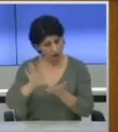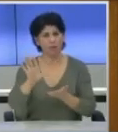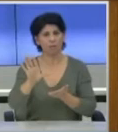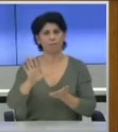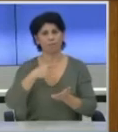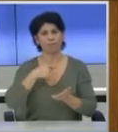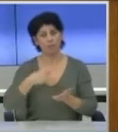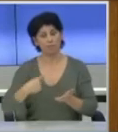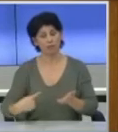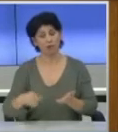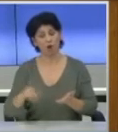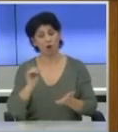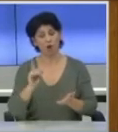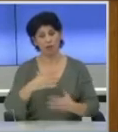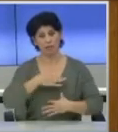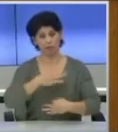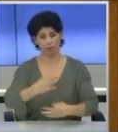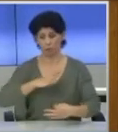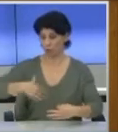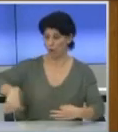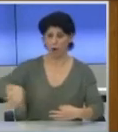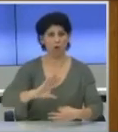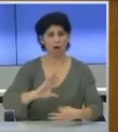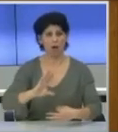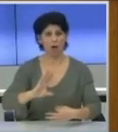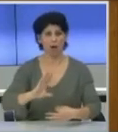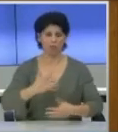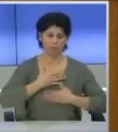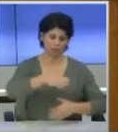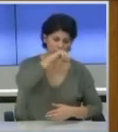οποίος συμπεριφέρθηκε όχι ως αντιπρόσωπος του λαού, αλλά ως